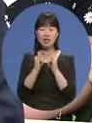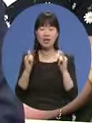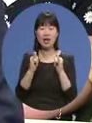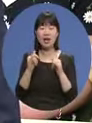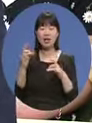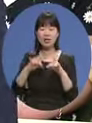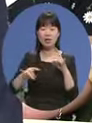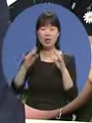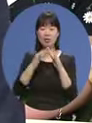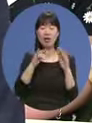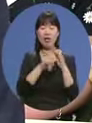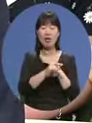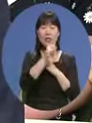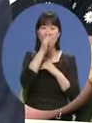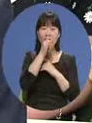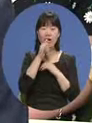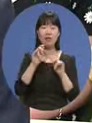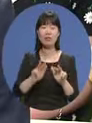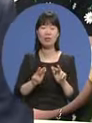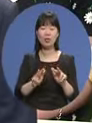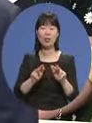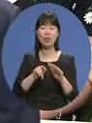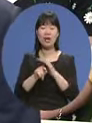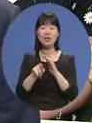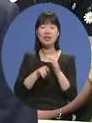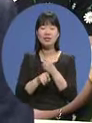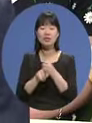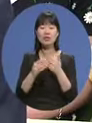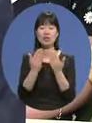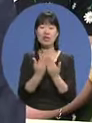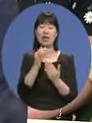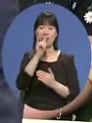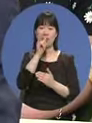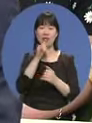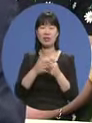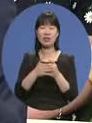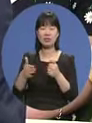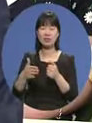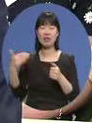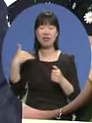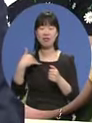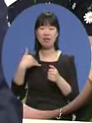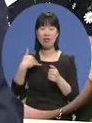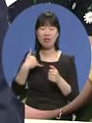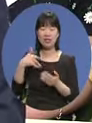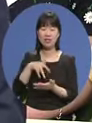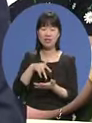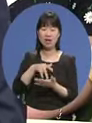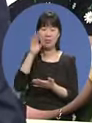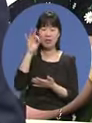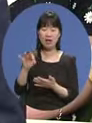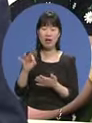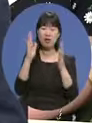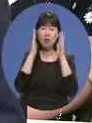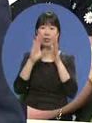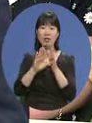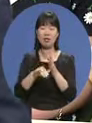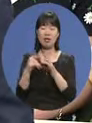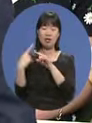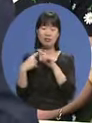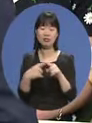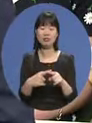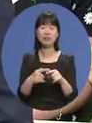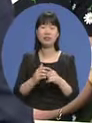절에 가거나 그렇죠. 뭐 이렇게 가는 이유가 다 있더라고요. 네. 그래서 저 같은 경우도 이제 공부할 때는